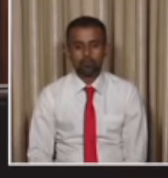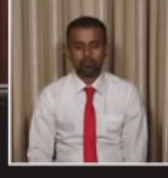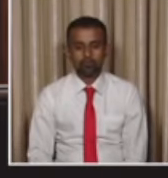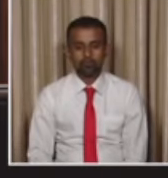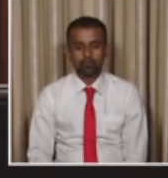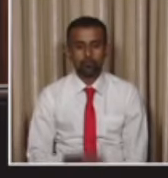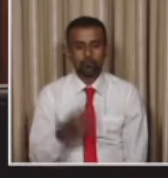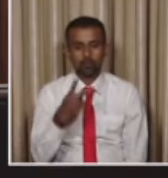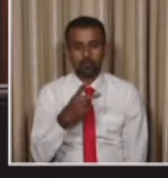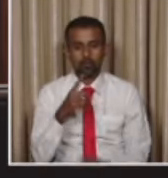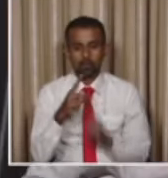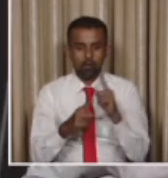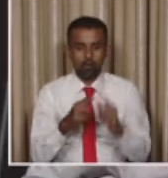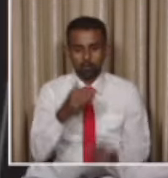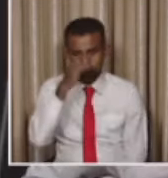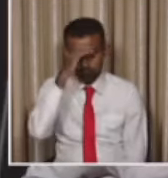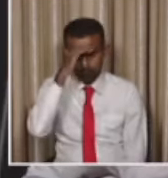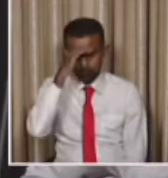නියෝජ්‍ය කතානායකතුමනි,